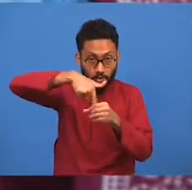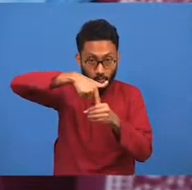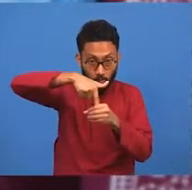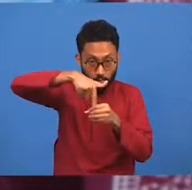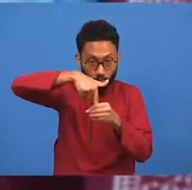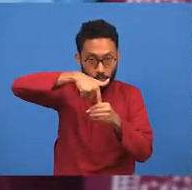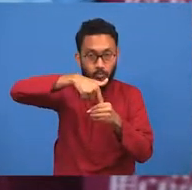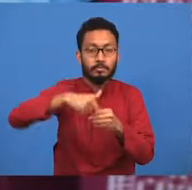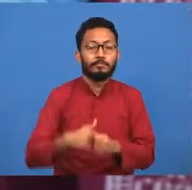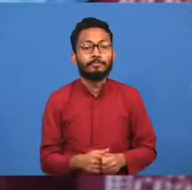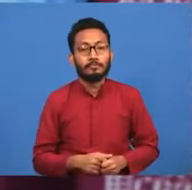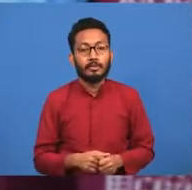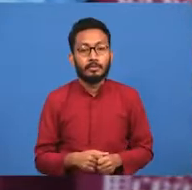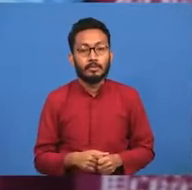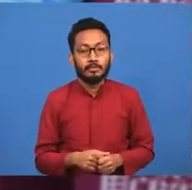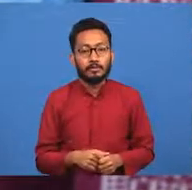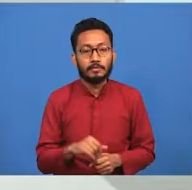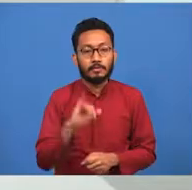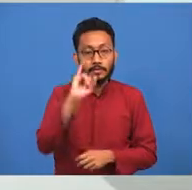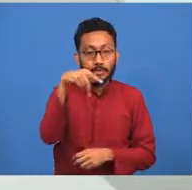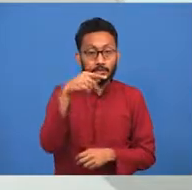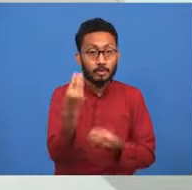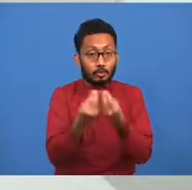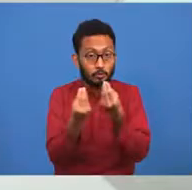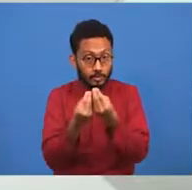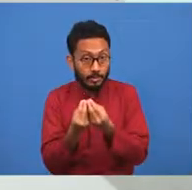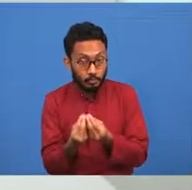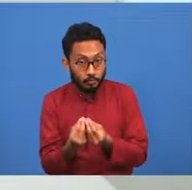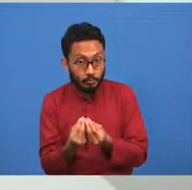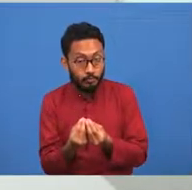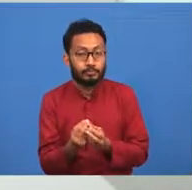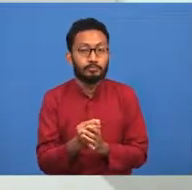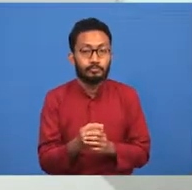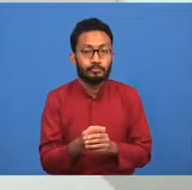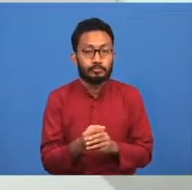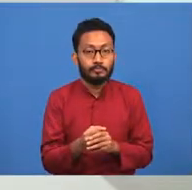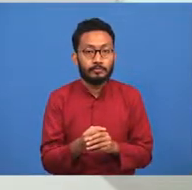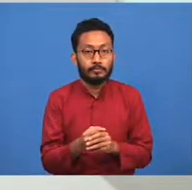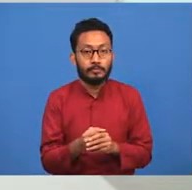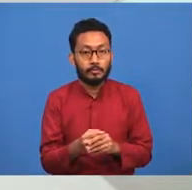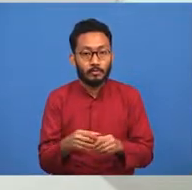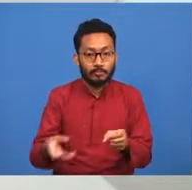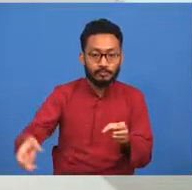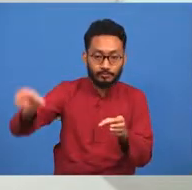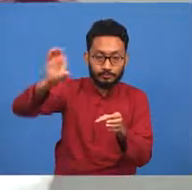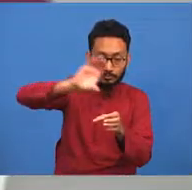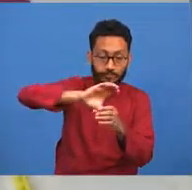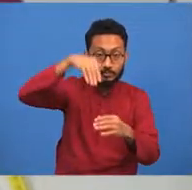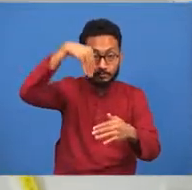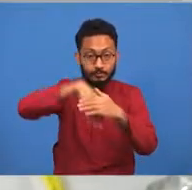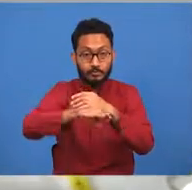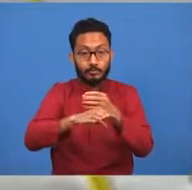padu 25 cm padu. Okey. Cikgu akan tuang dia ke dalam cawan polistirena.